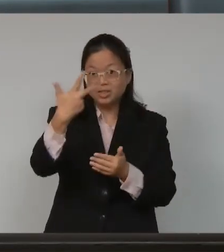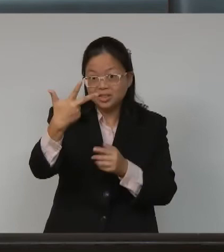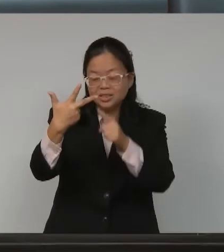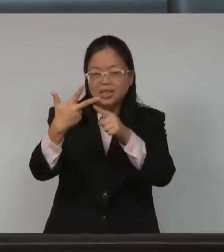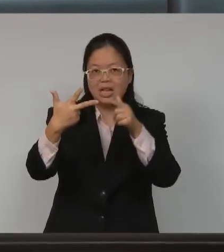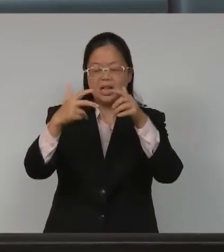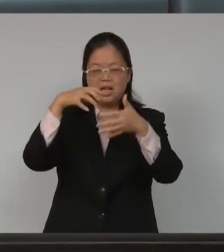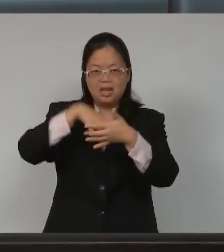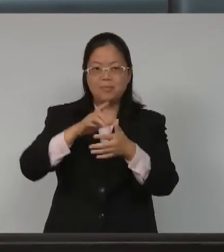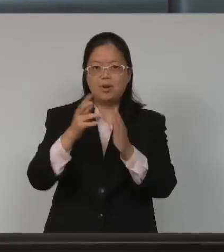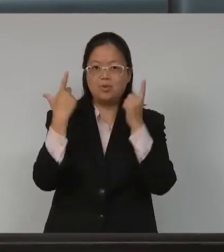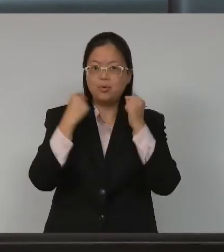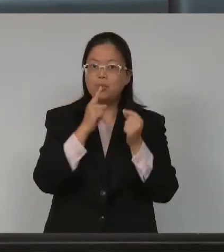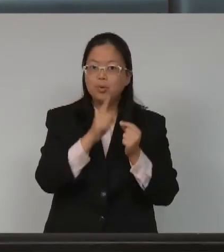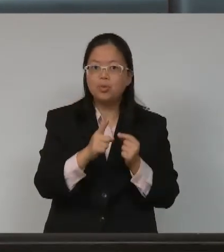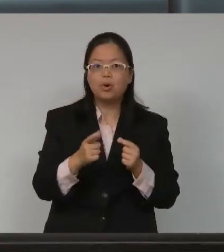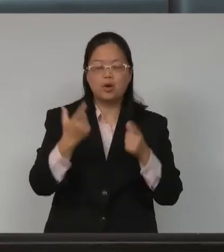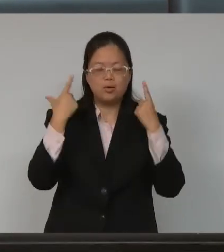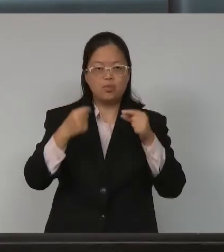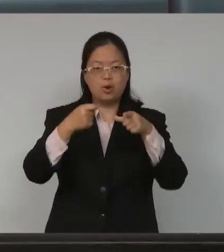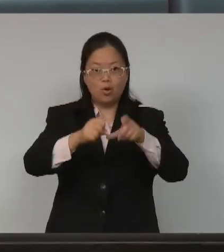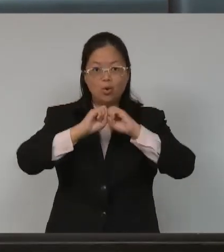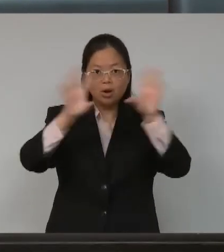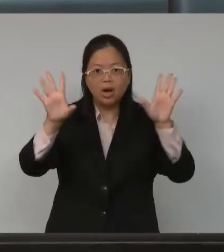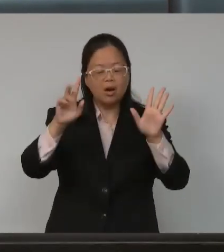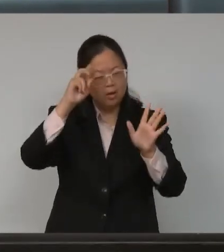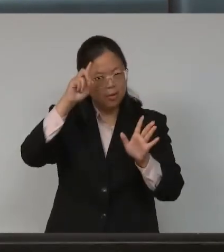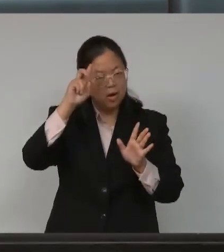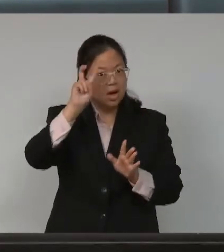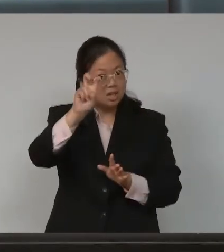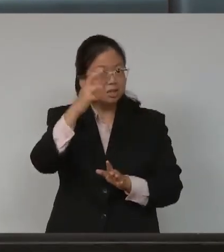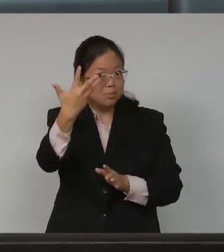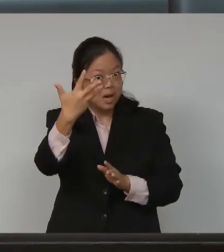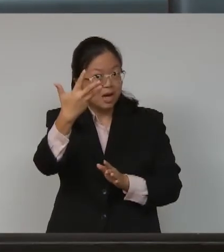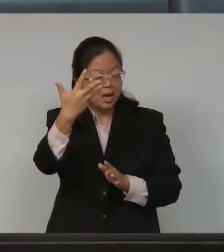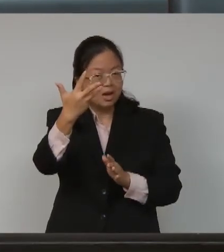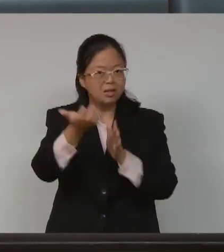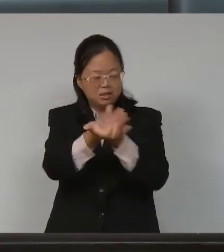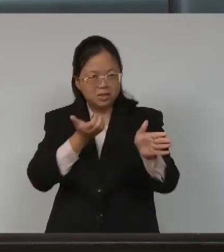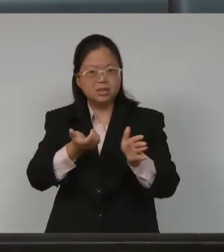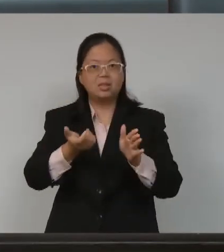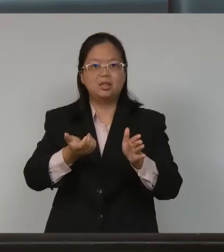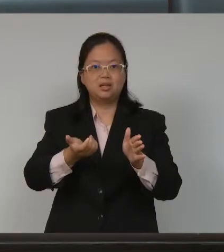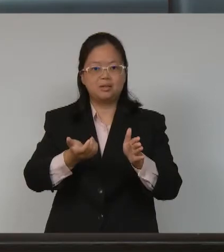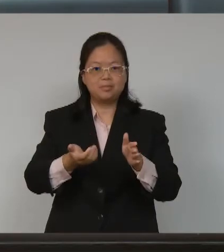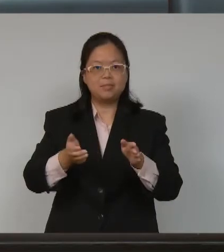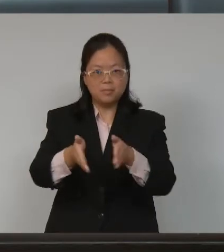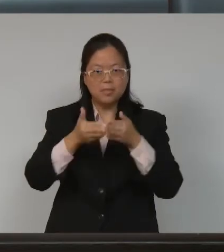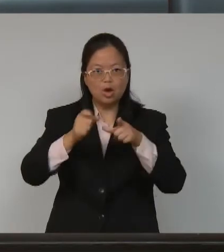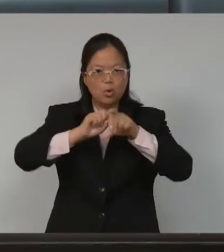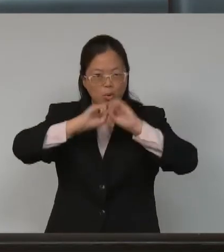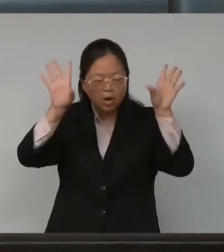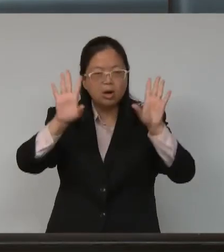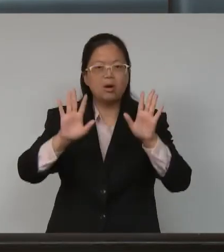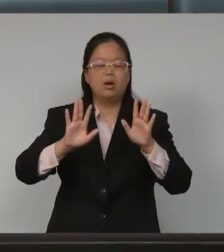公民投票他的选举公告是28日前要公告，他现在改成90日， 好，是这个原因。所以我的意思说，如果我们要就用